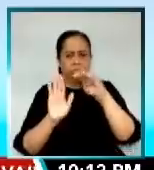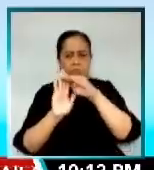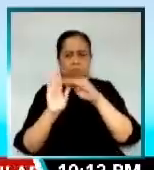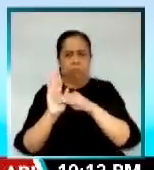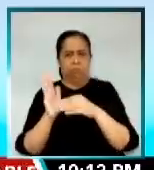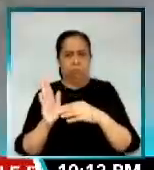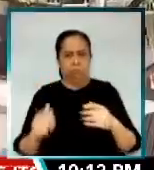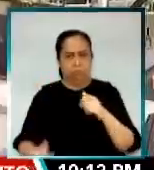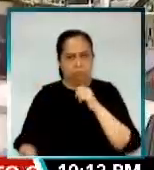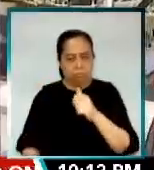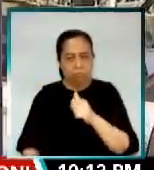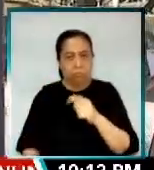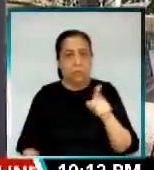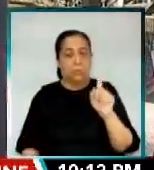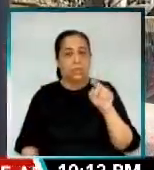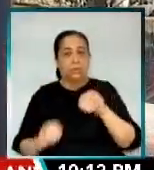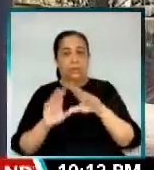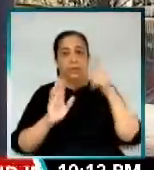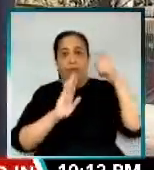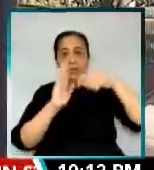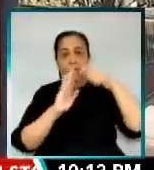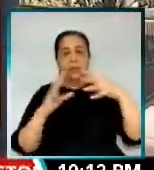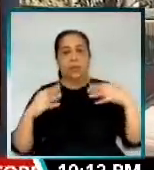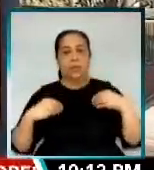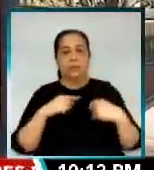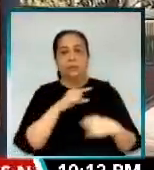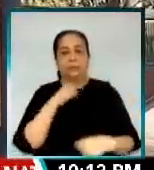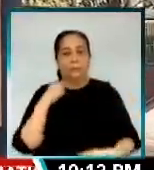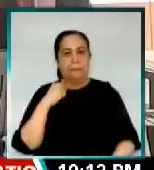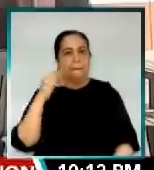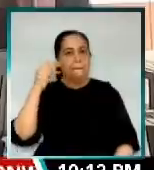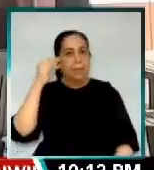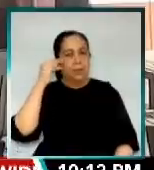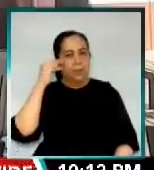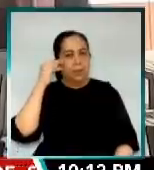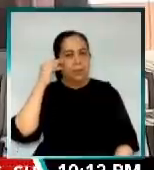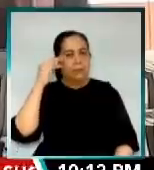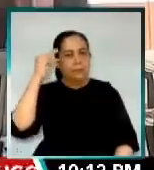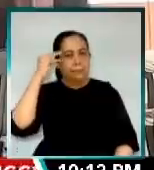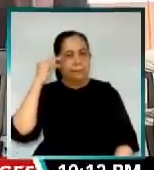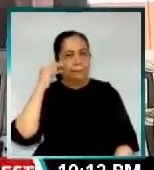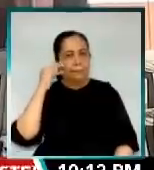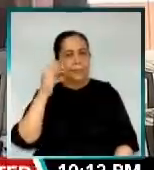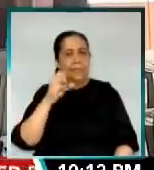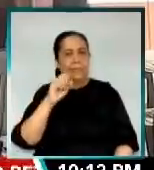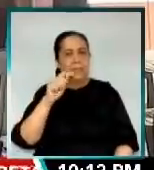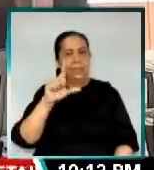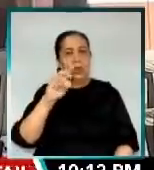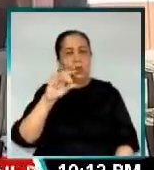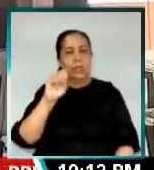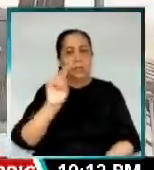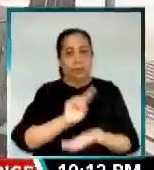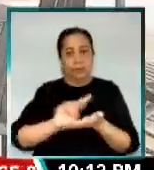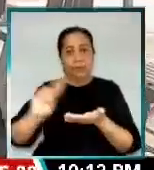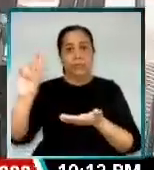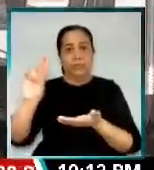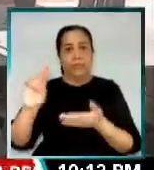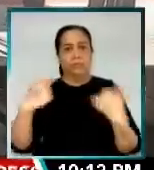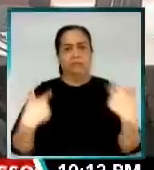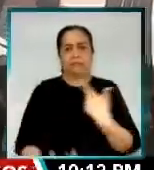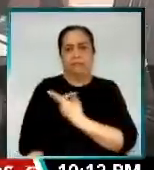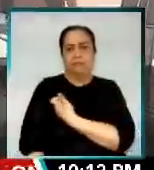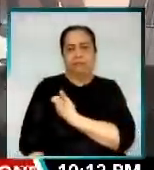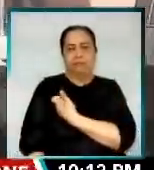Sa isang viral video, inamin ni Father McQueen Maniwang ng St. Louis University na naturukan na siya ng bakuna